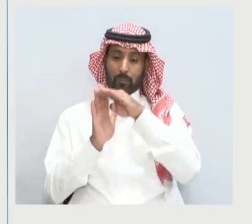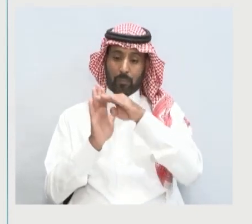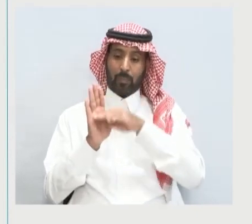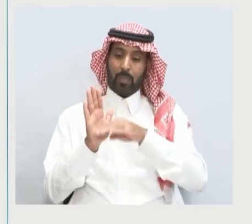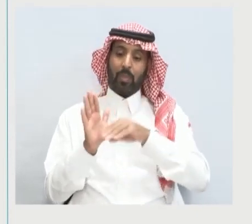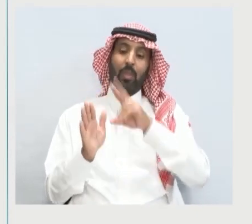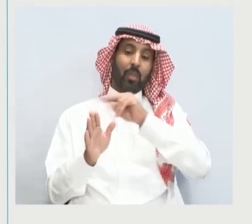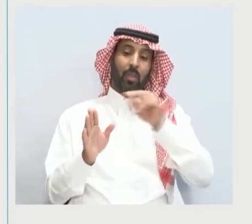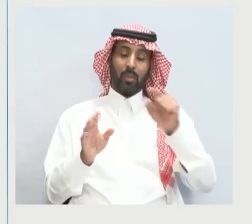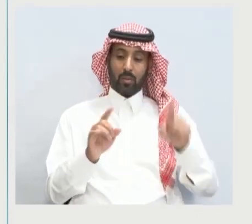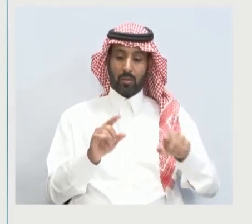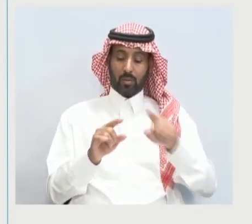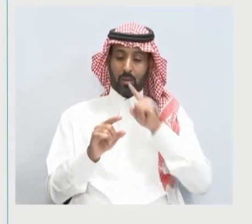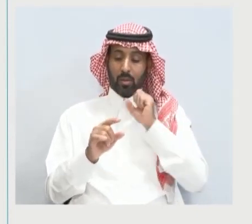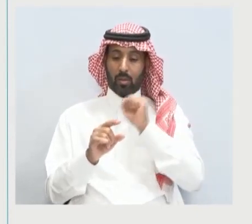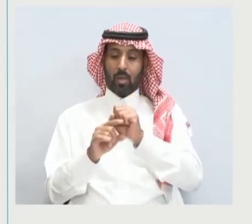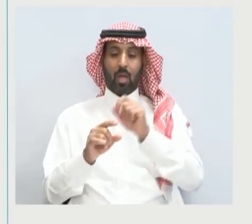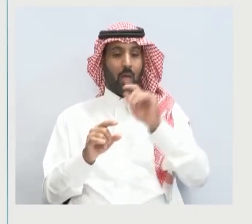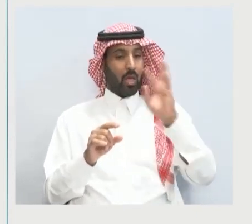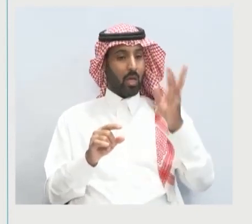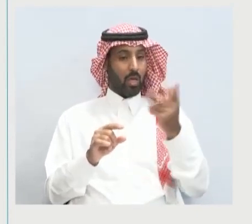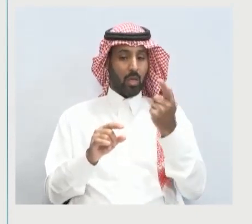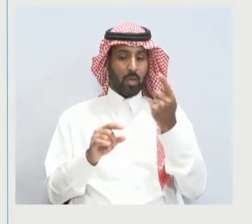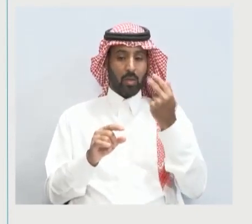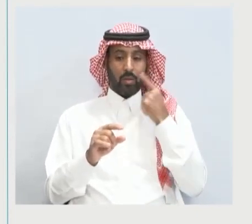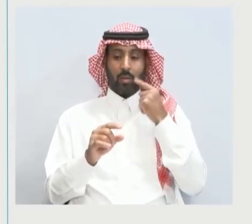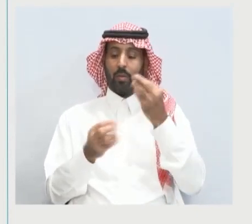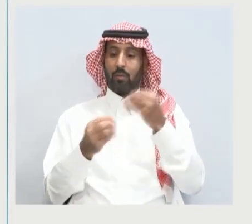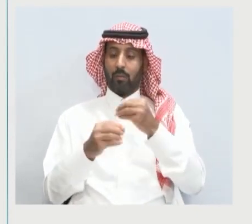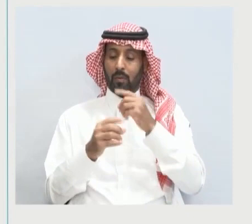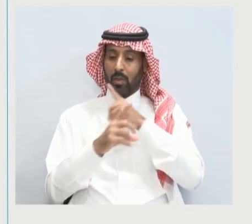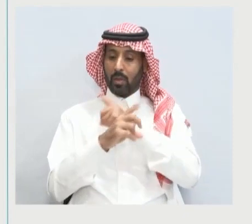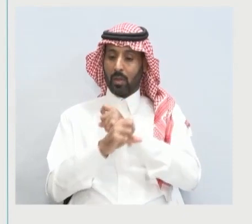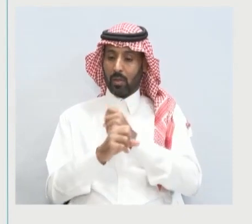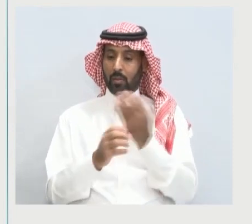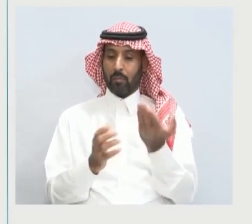تنسيقات خاصه بالارقام في برنامج مايكروسوفت